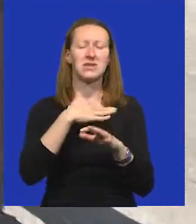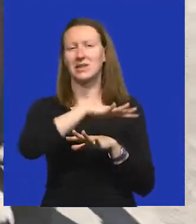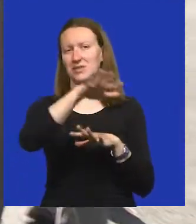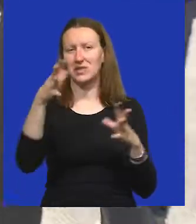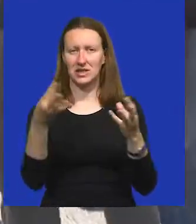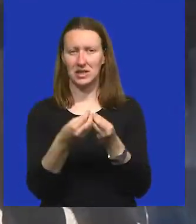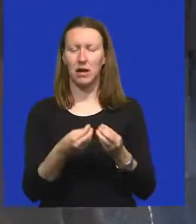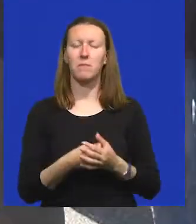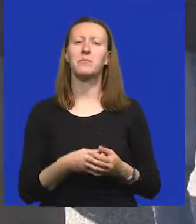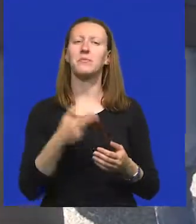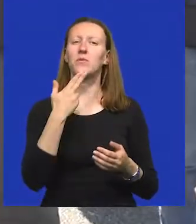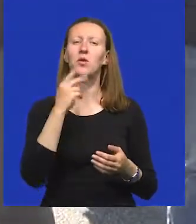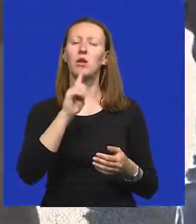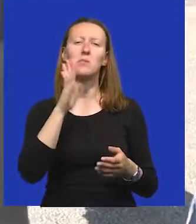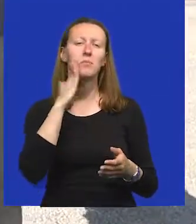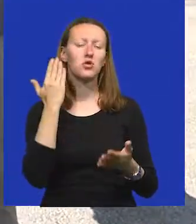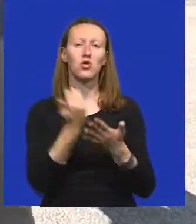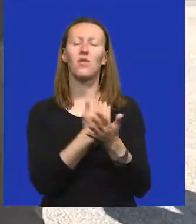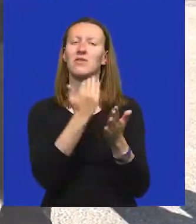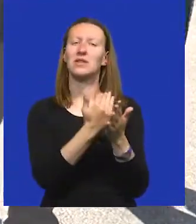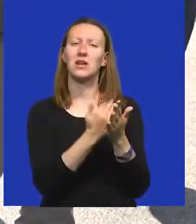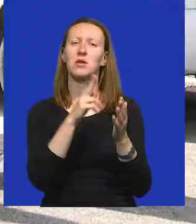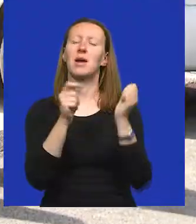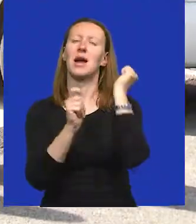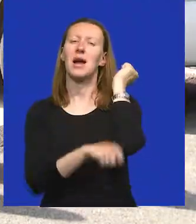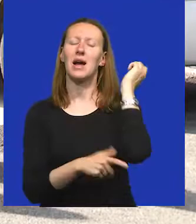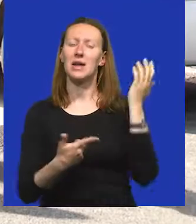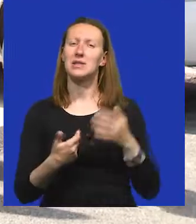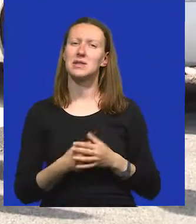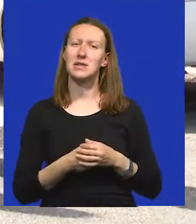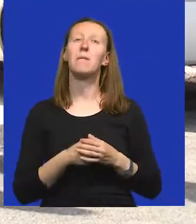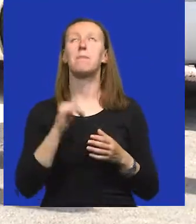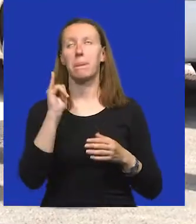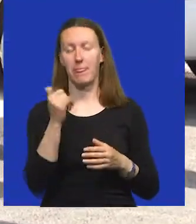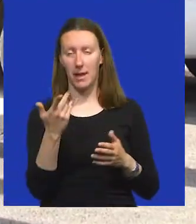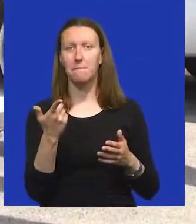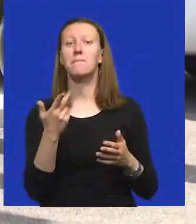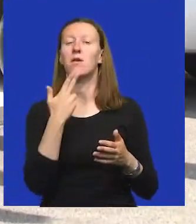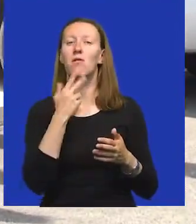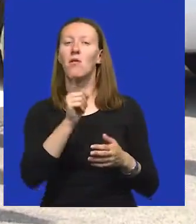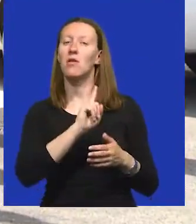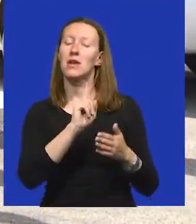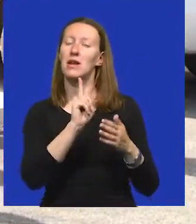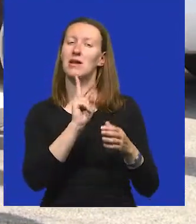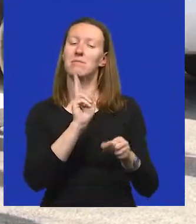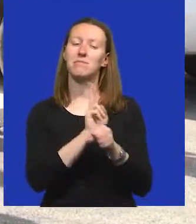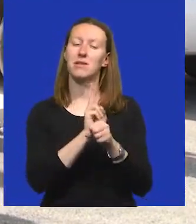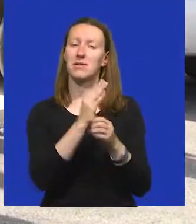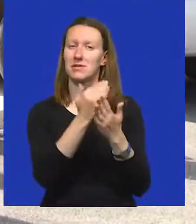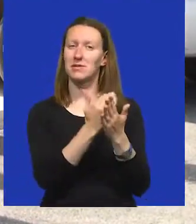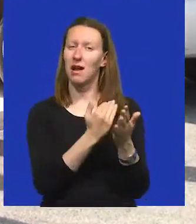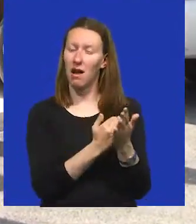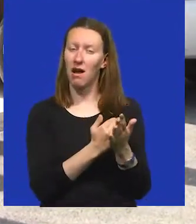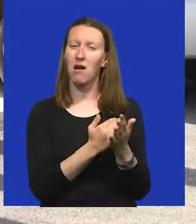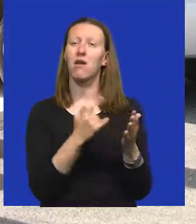quanti. Per chi non rispetterà le nuove regole, ci sono dei sanzionamenti? Sì, per chi non rispetta le